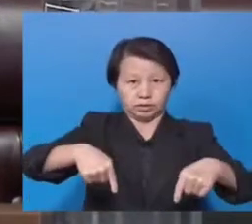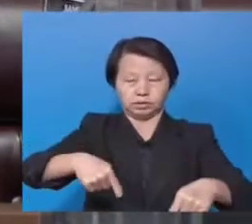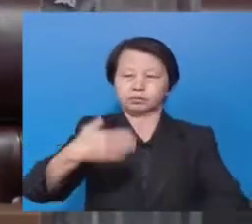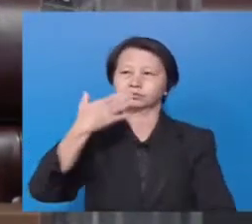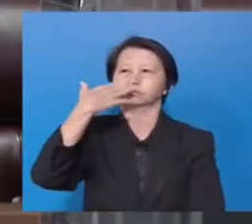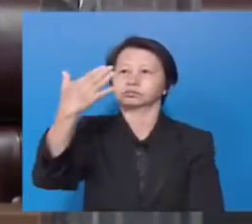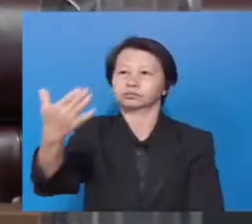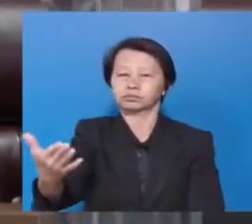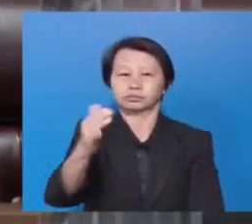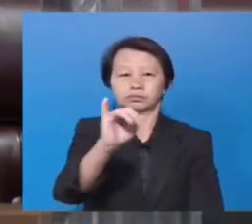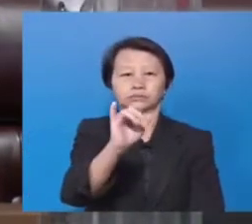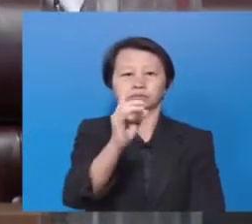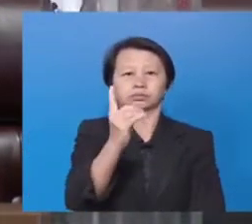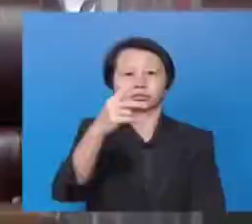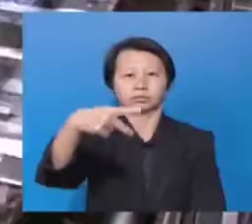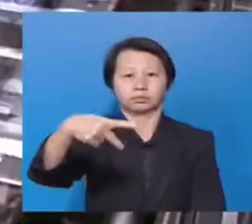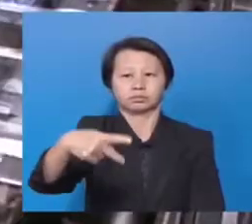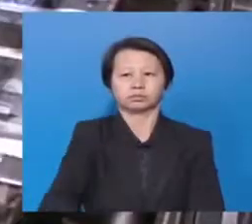setasiun